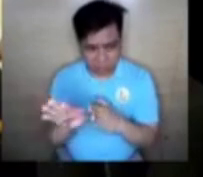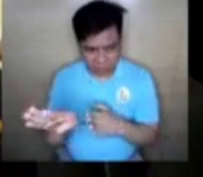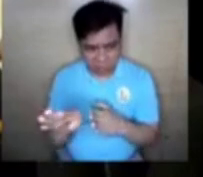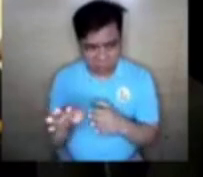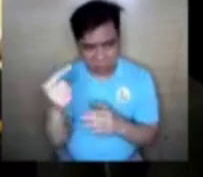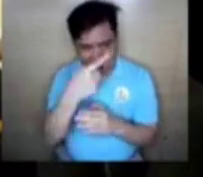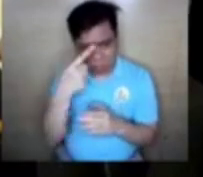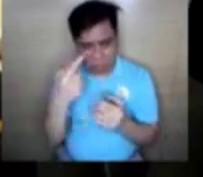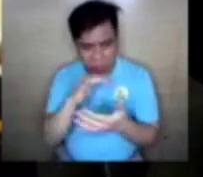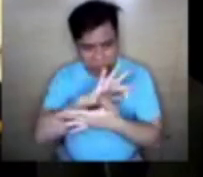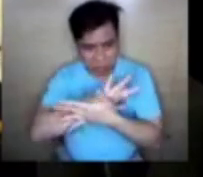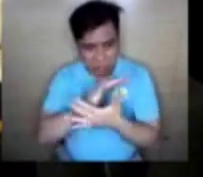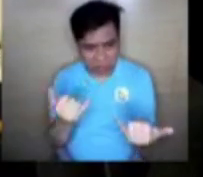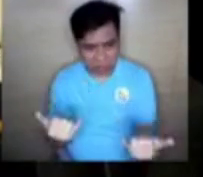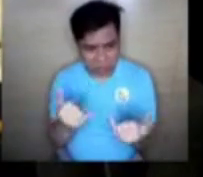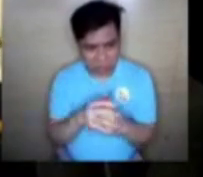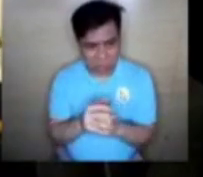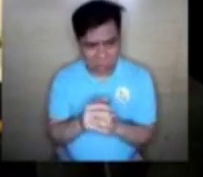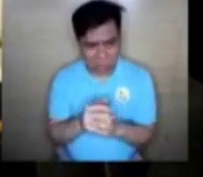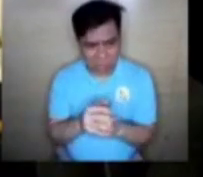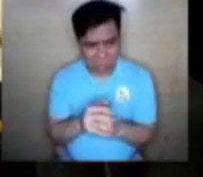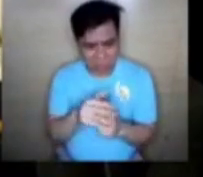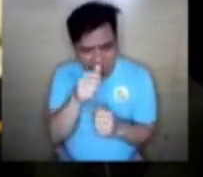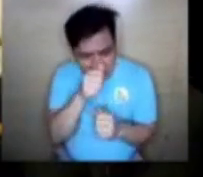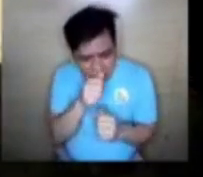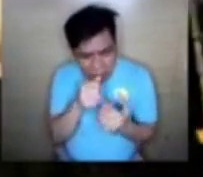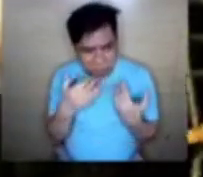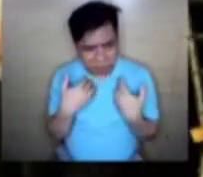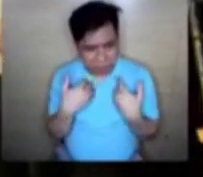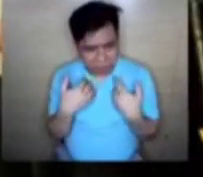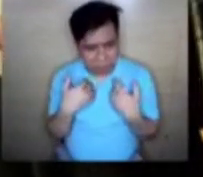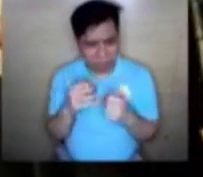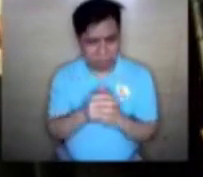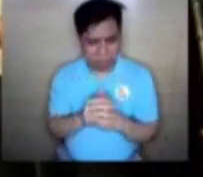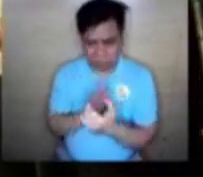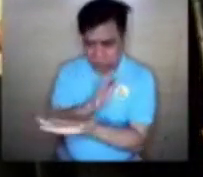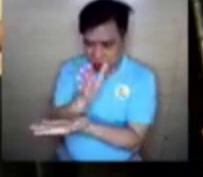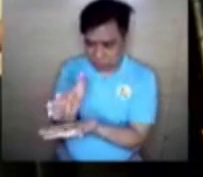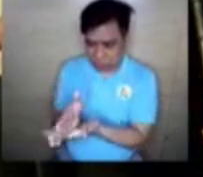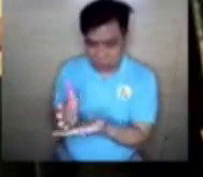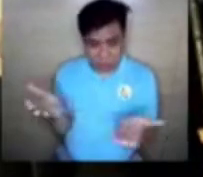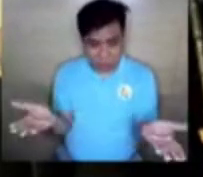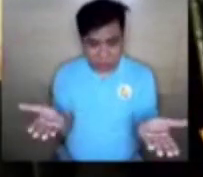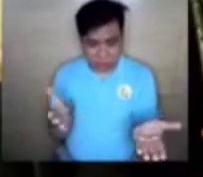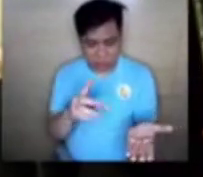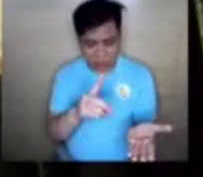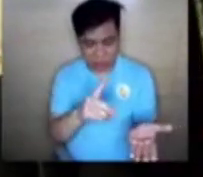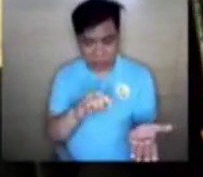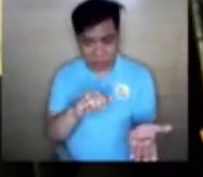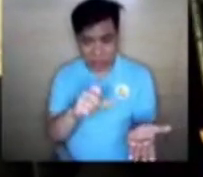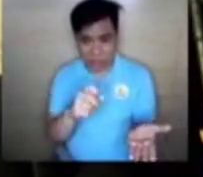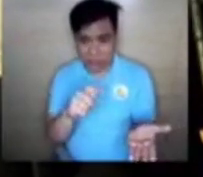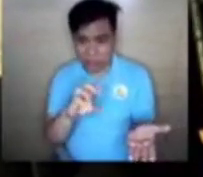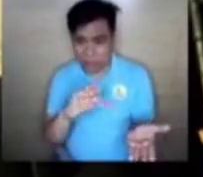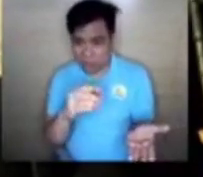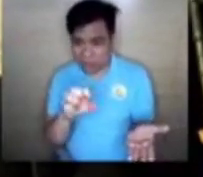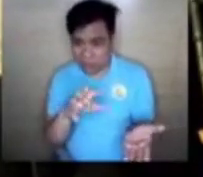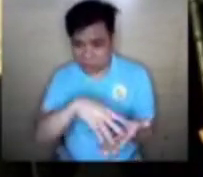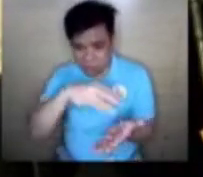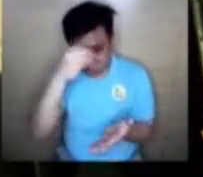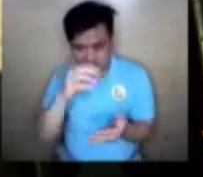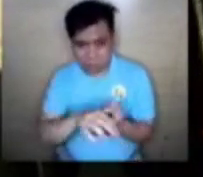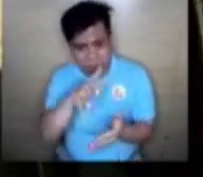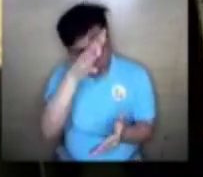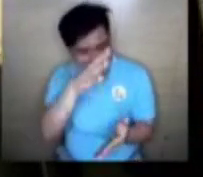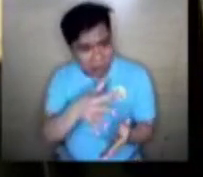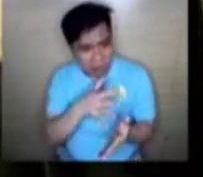Dahil sa pandemyang ito, napilitan tayong mag-shift papuntang distance or blended learning. Para po sa mga magulang dito, o baka